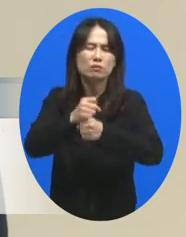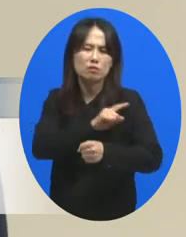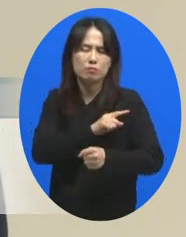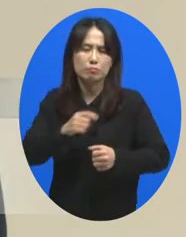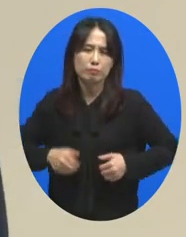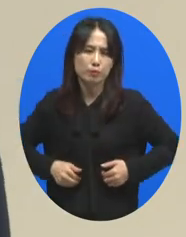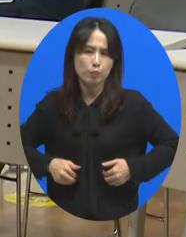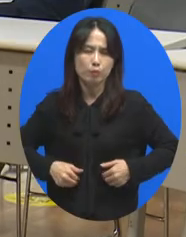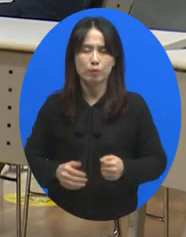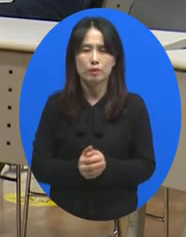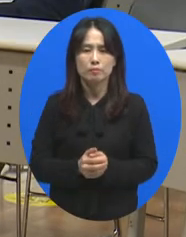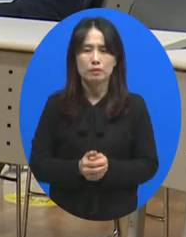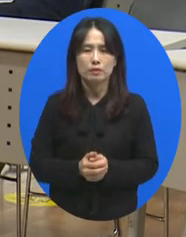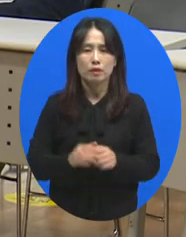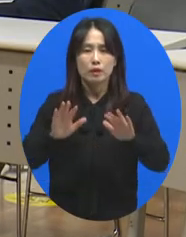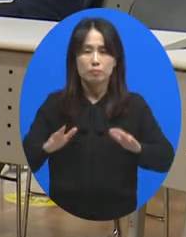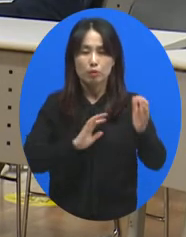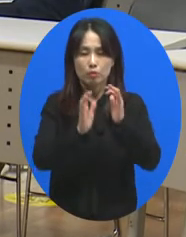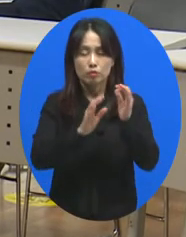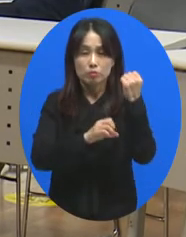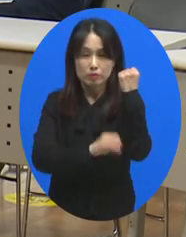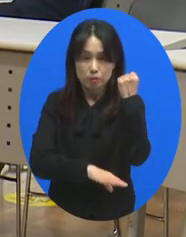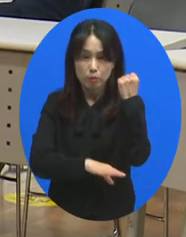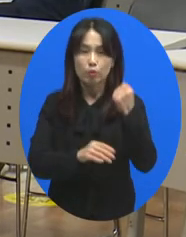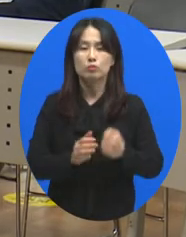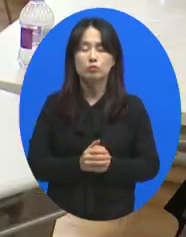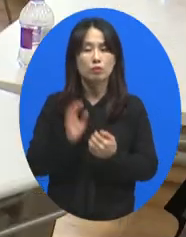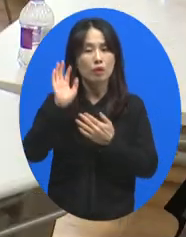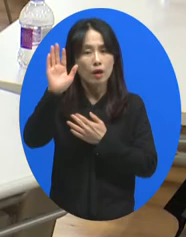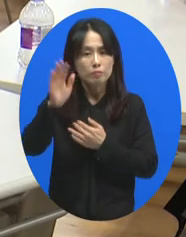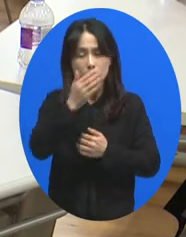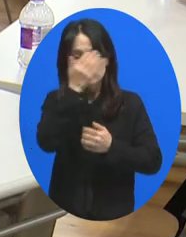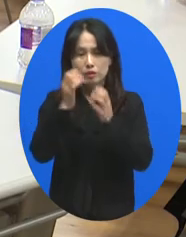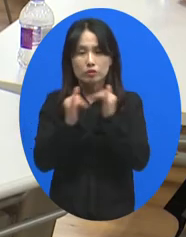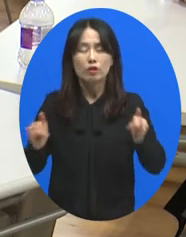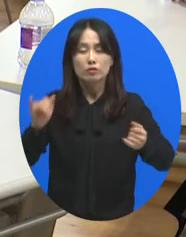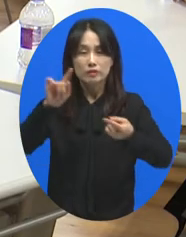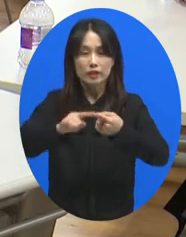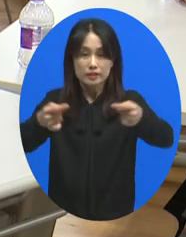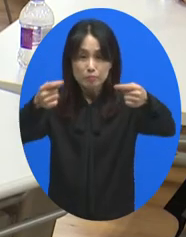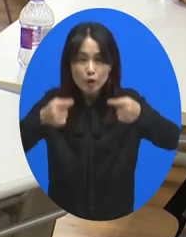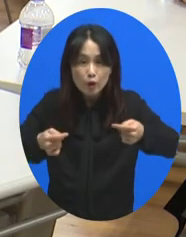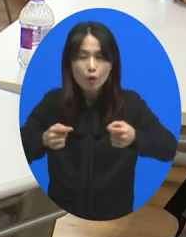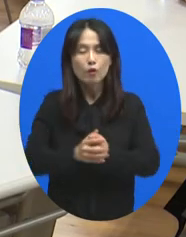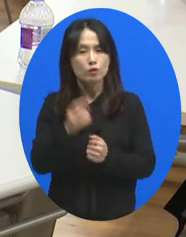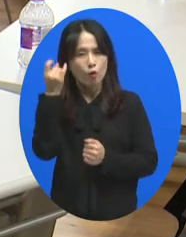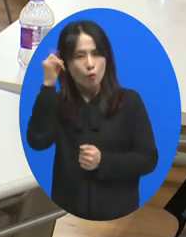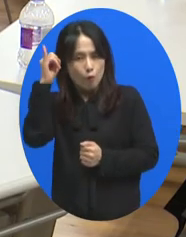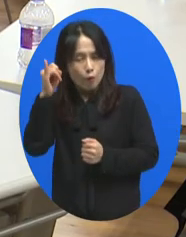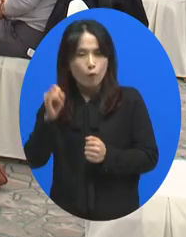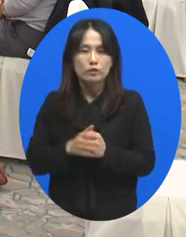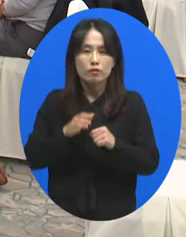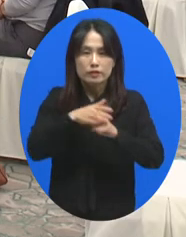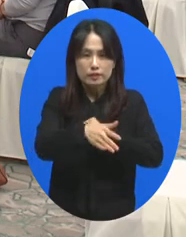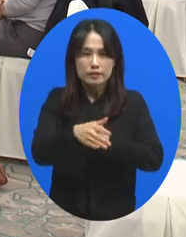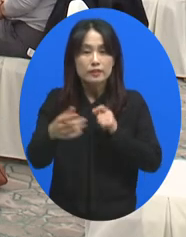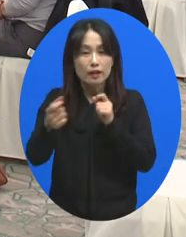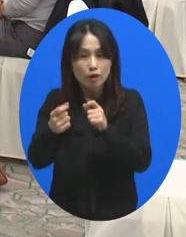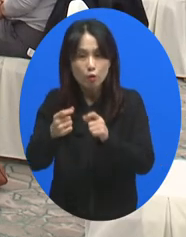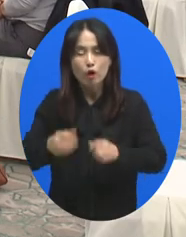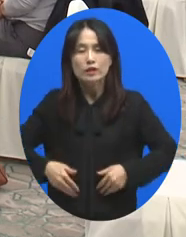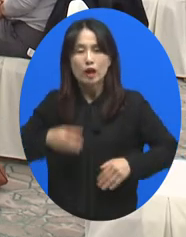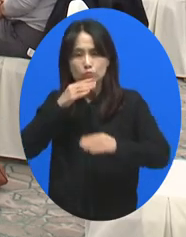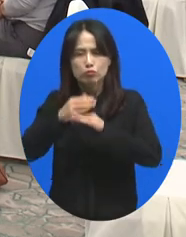게 가장 필요하다. 경기도는 이번 워크숍을 바탕으로 향후 청년 세대의 참여와 창의적 방식의 접근을